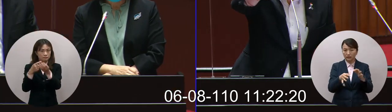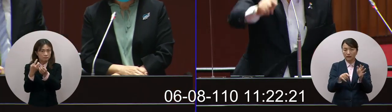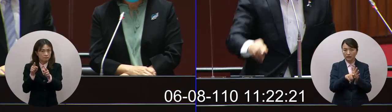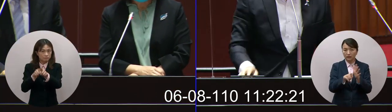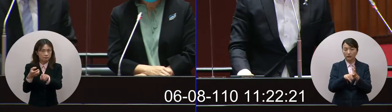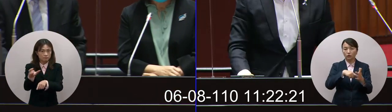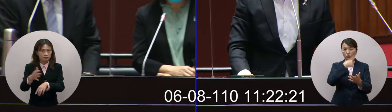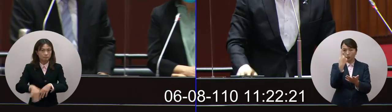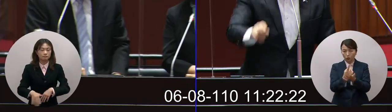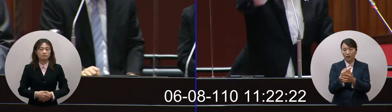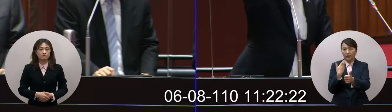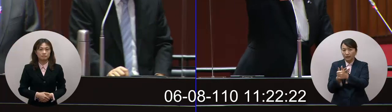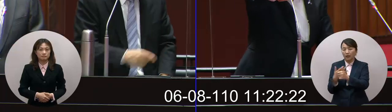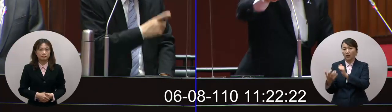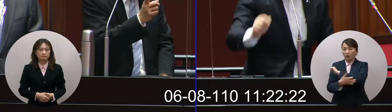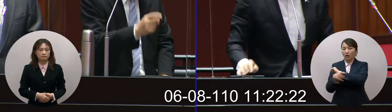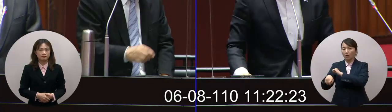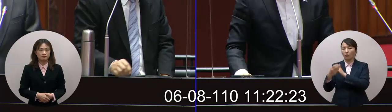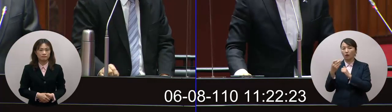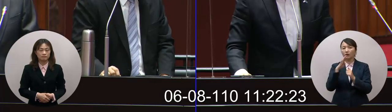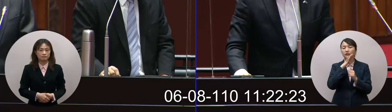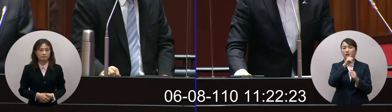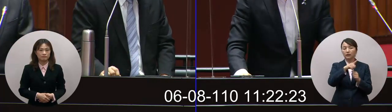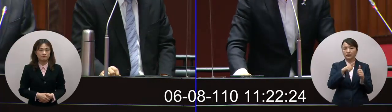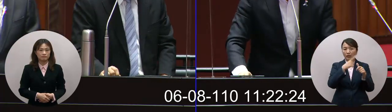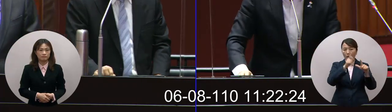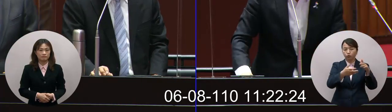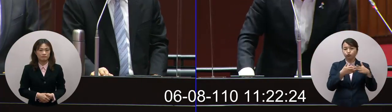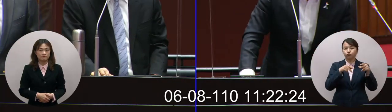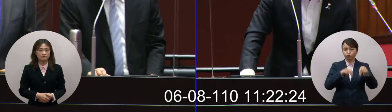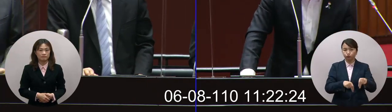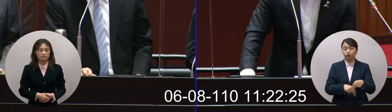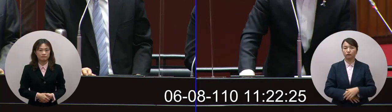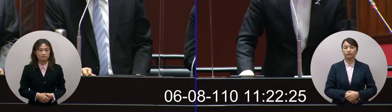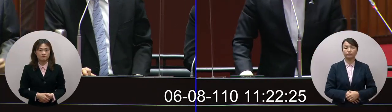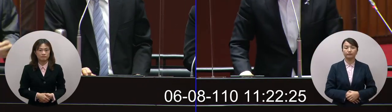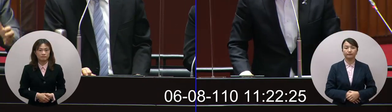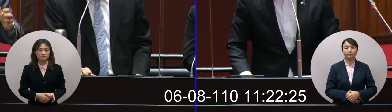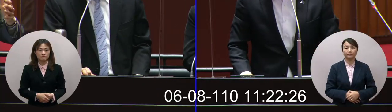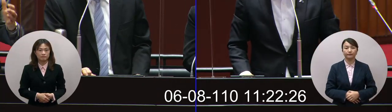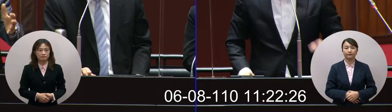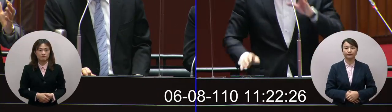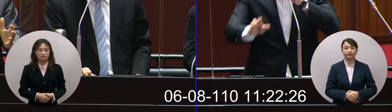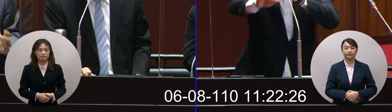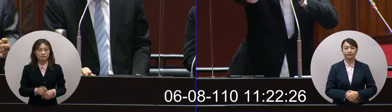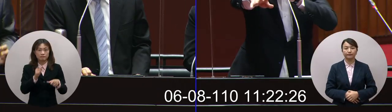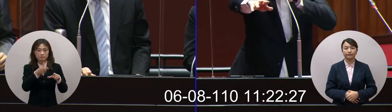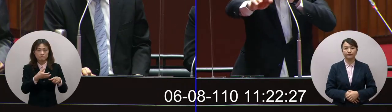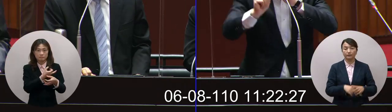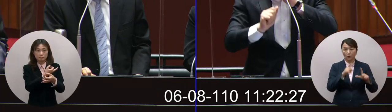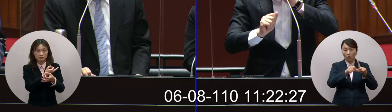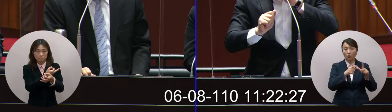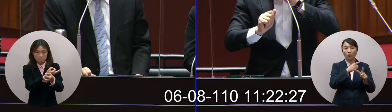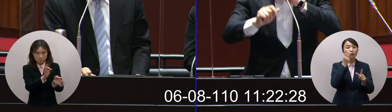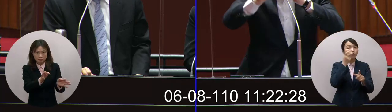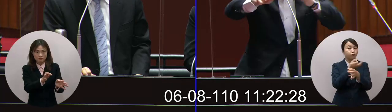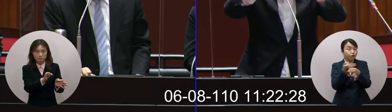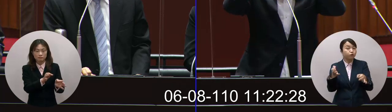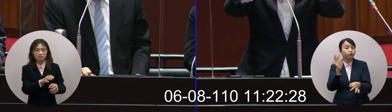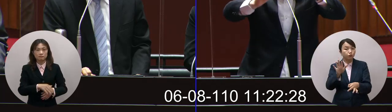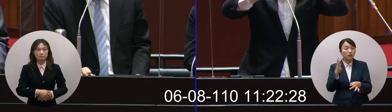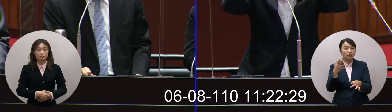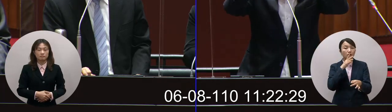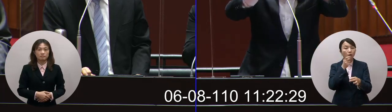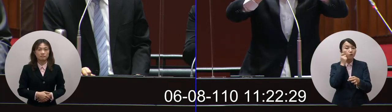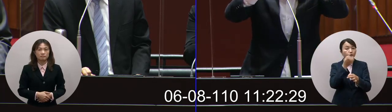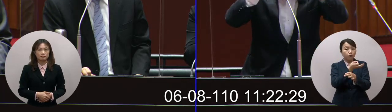佮全部偶劳工的啦，企业才要签切结啦。 企业要发薪水啊，啊，这都是挺。 企业发薪水有发，但是他